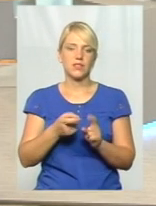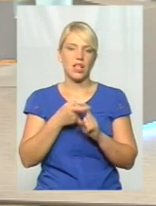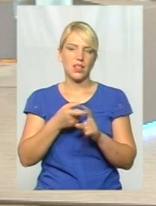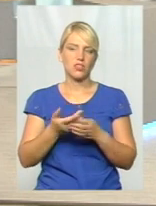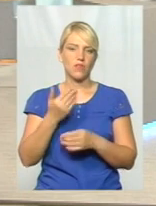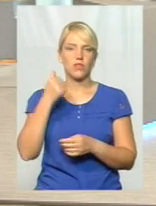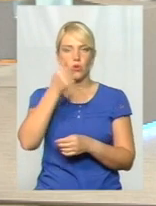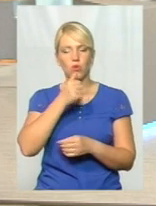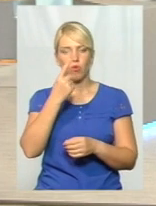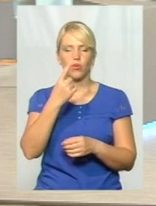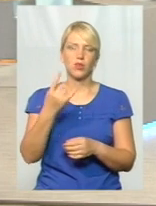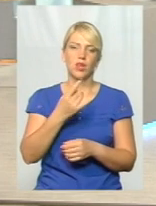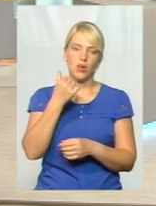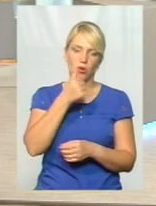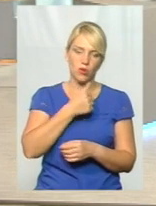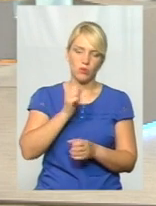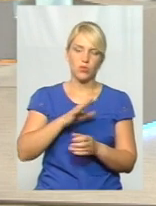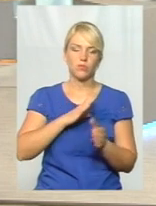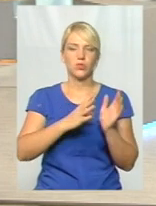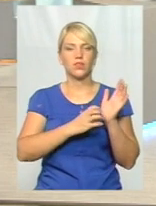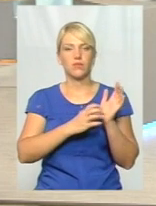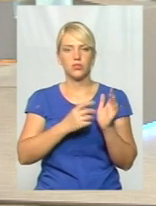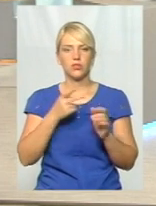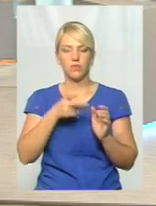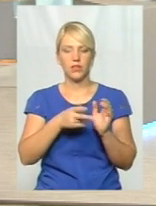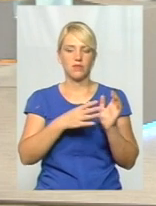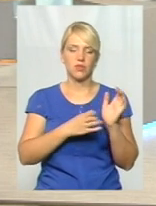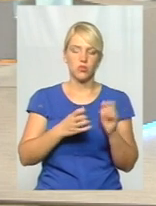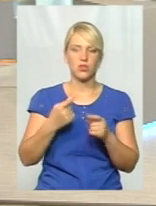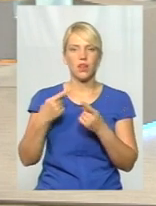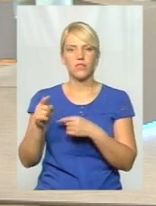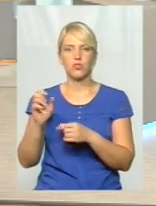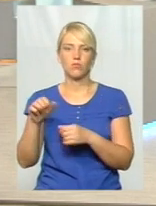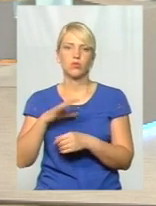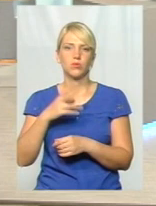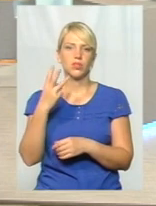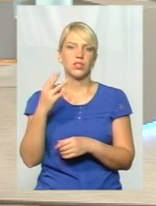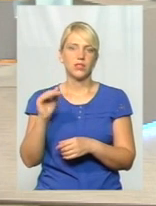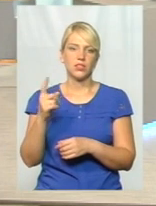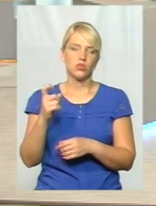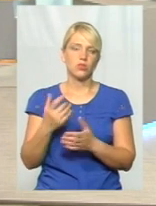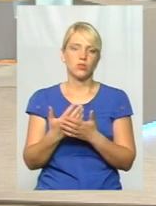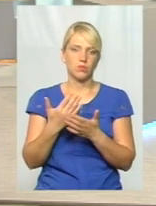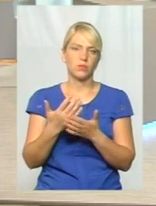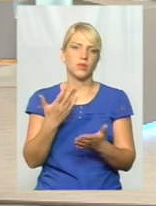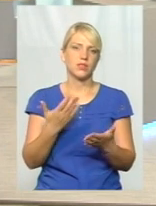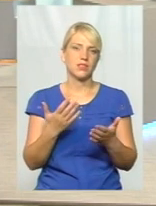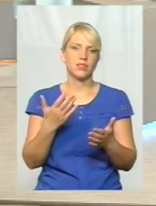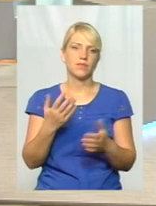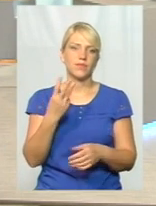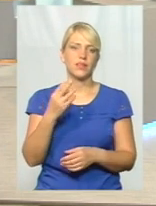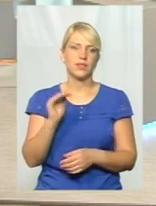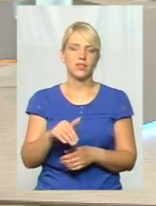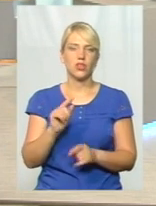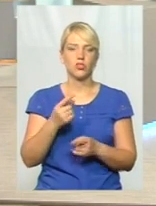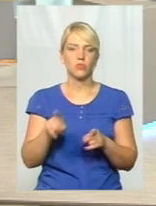одному році може бути там 2900, в іншому там 300, от у нас коливається 3 тисячі споживачів. А чому така різниця? В